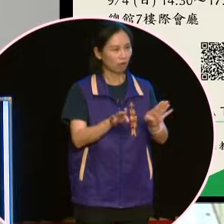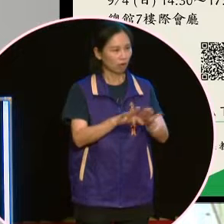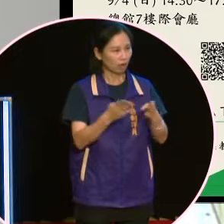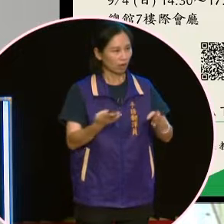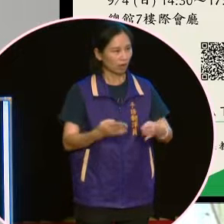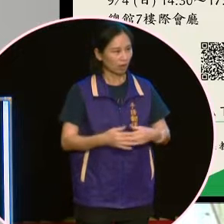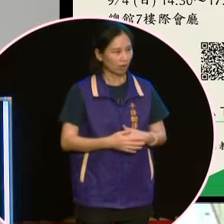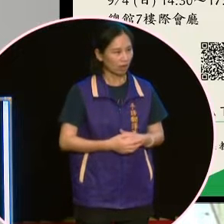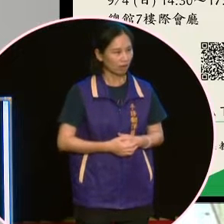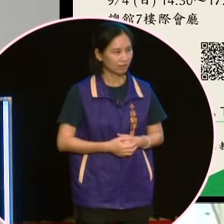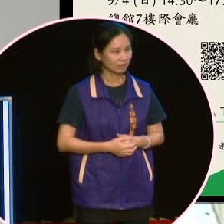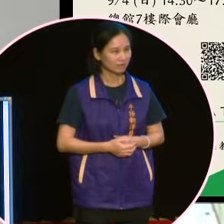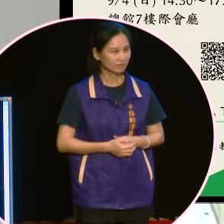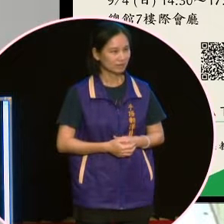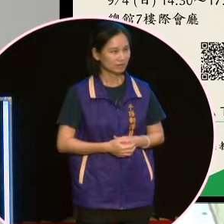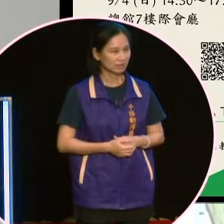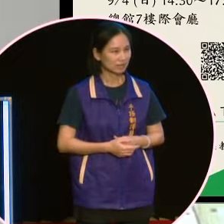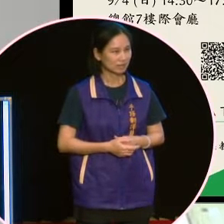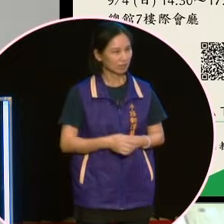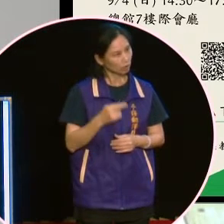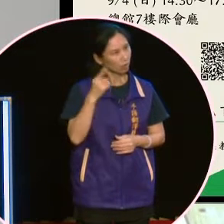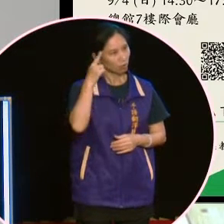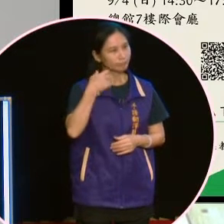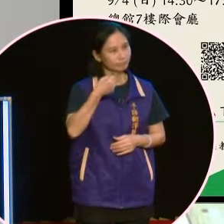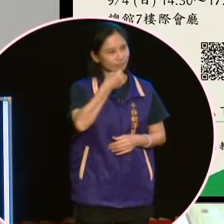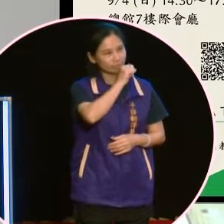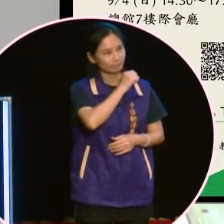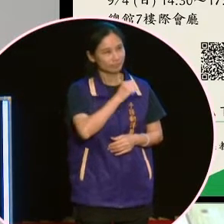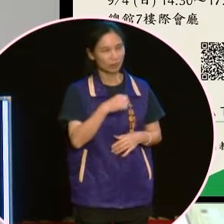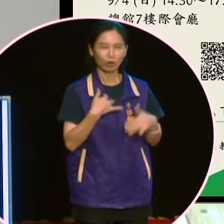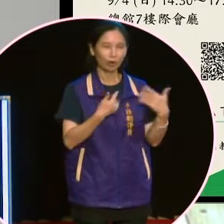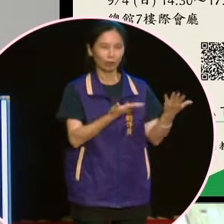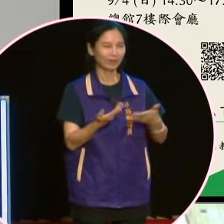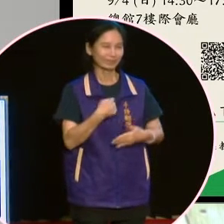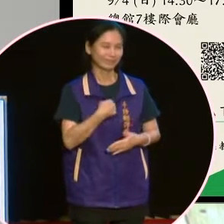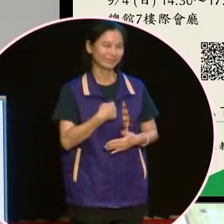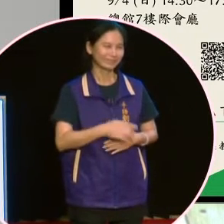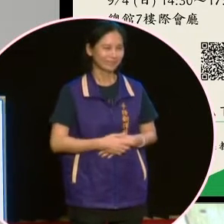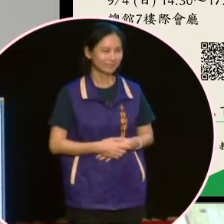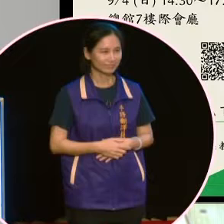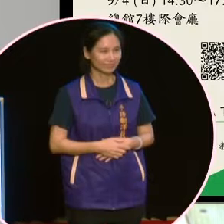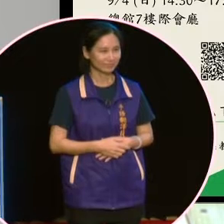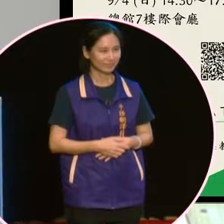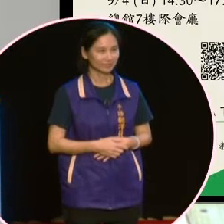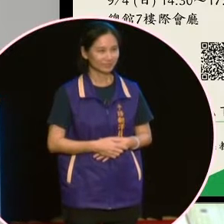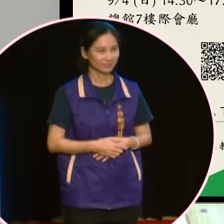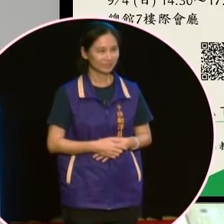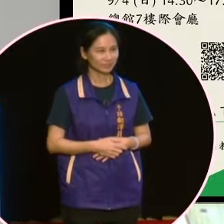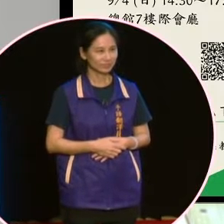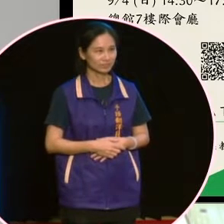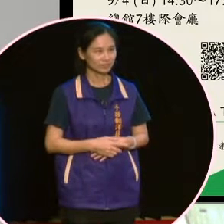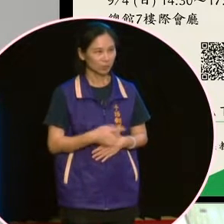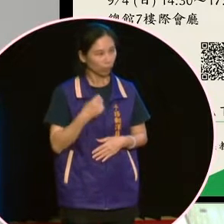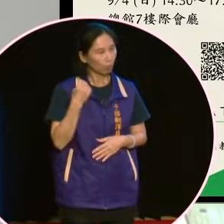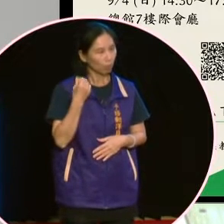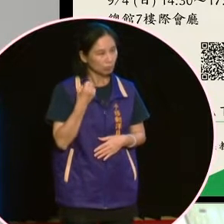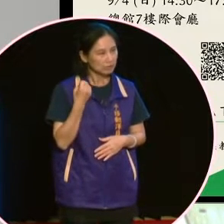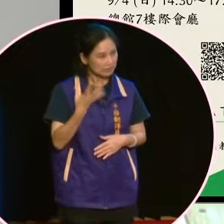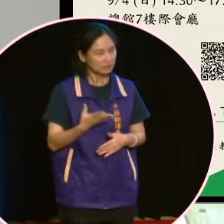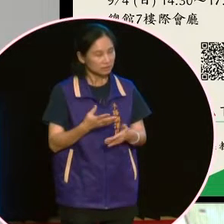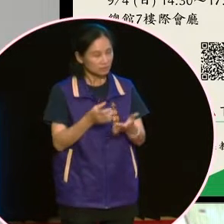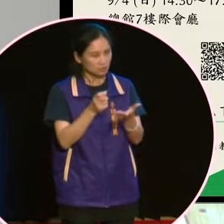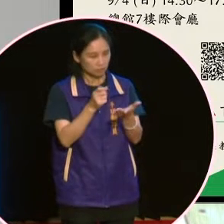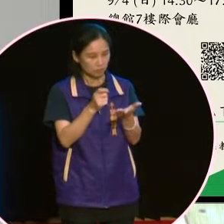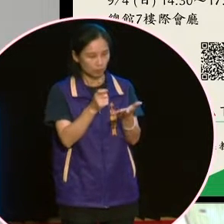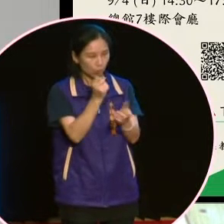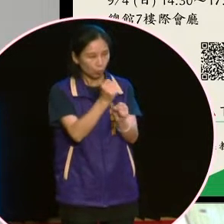飞弹过来嘛。哇，所以是还是觉得台湾非常欢迎我，因为作为一个新闻工作者，当然是